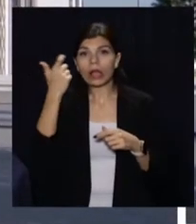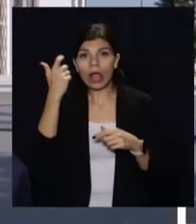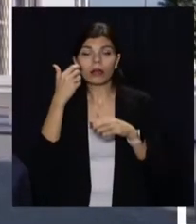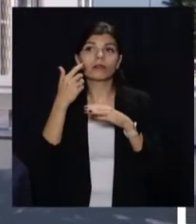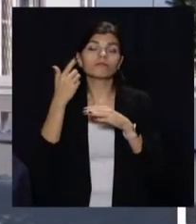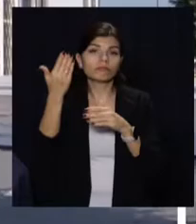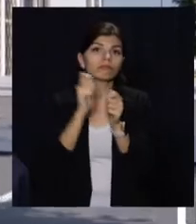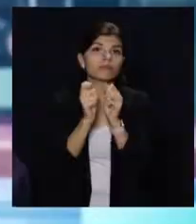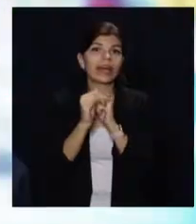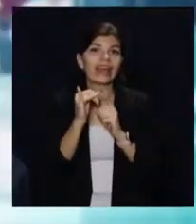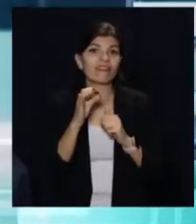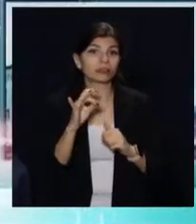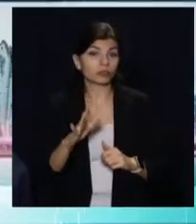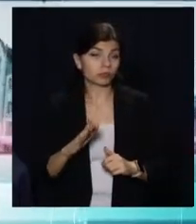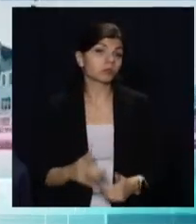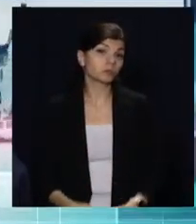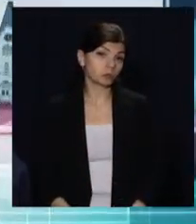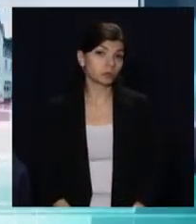харківського інвестора.